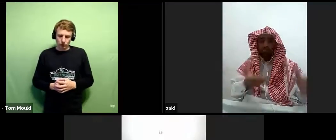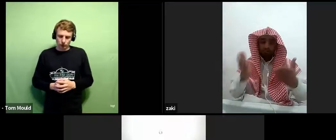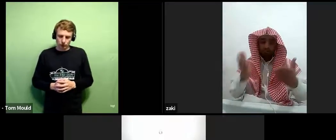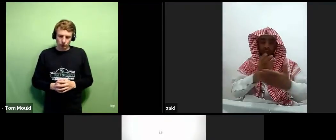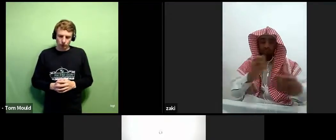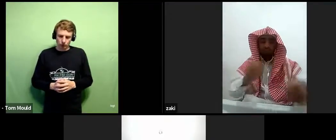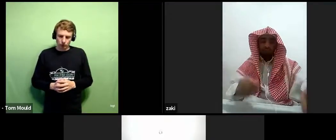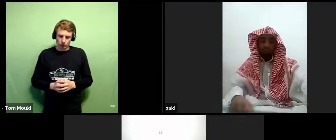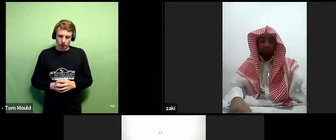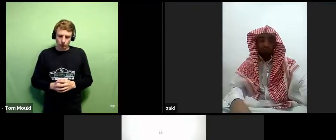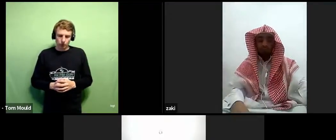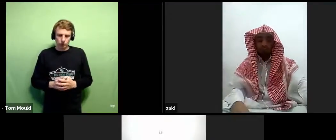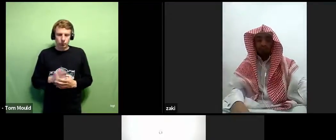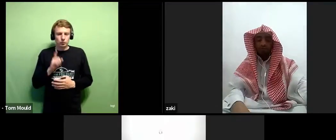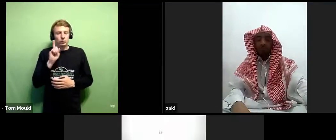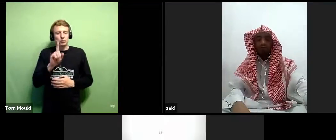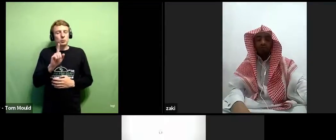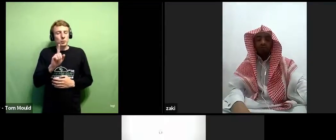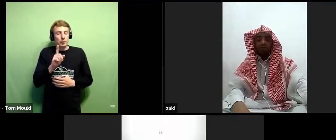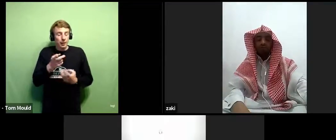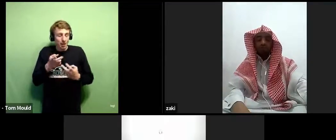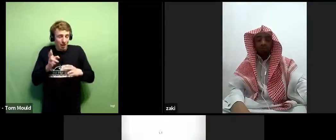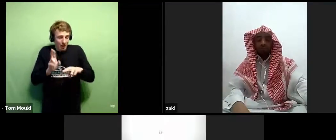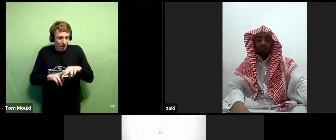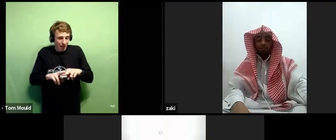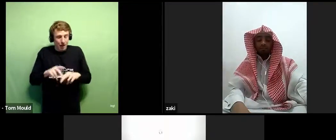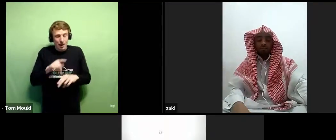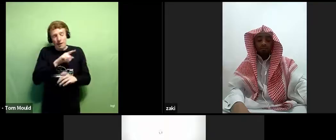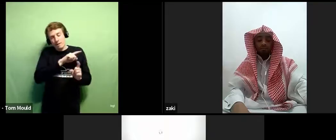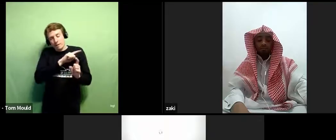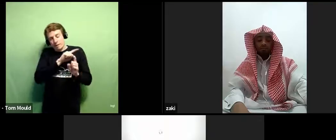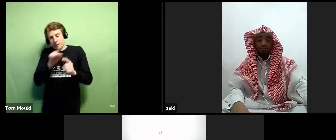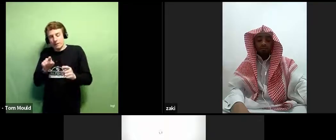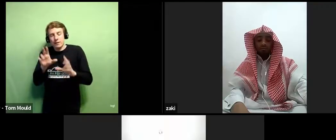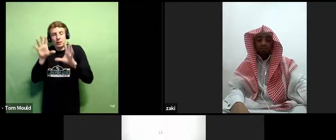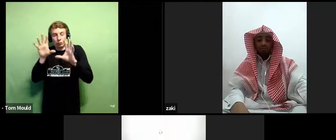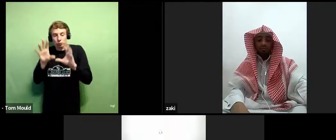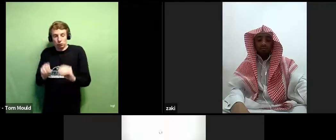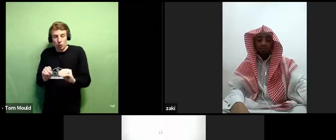رَّحِيمٌ. But if they cease, then Allah is oft forgiving, most merciful.